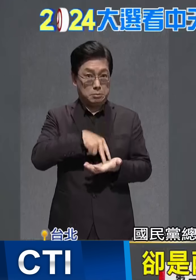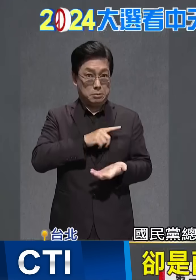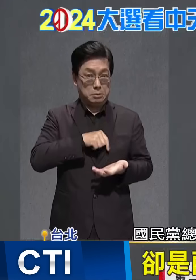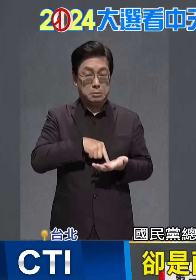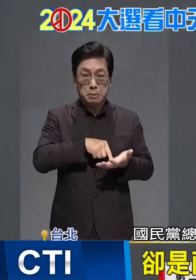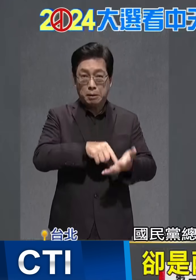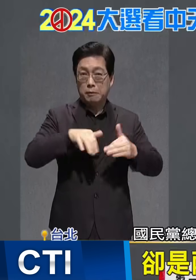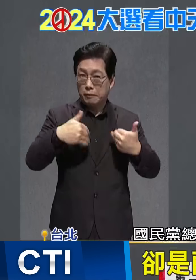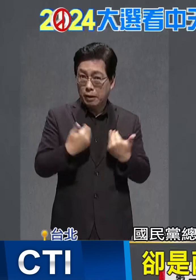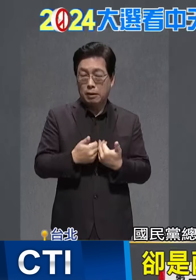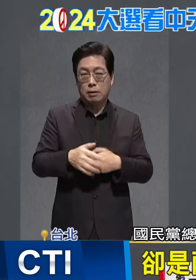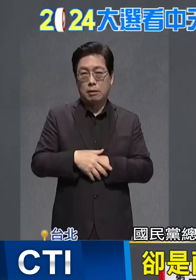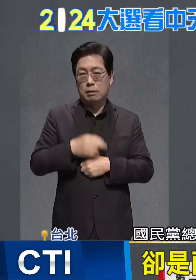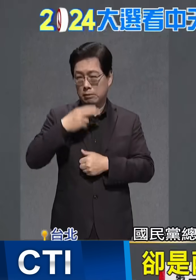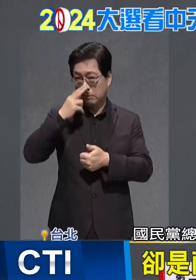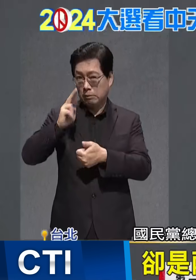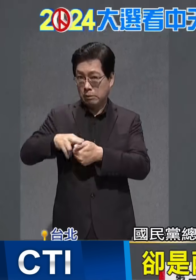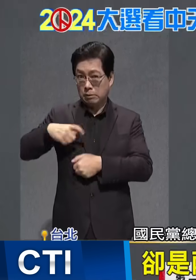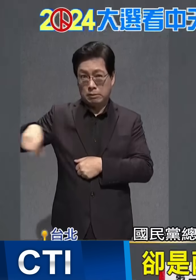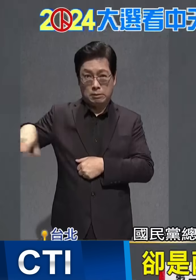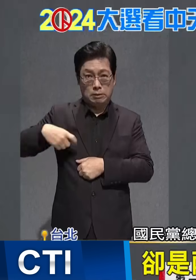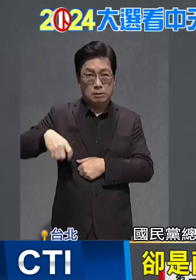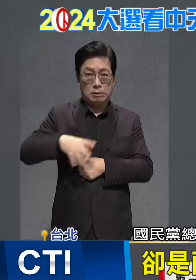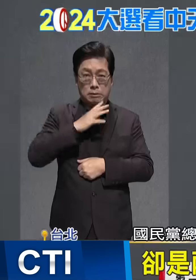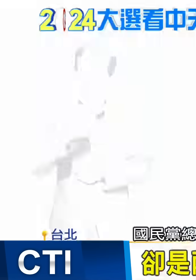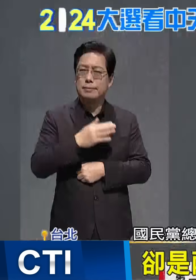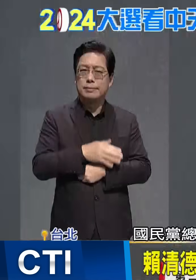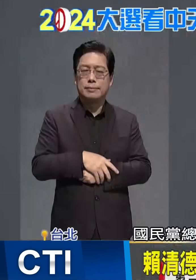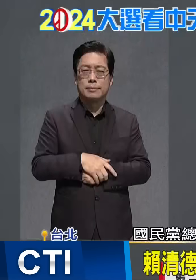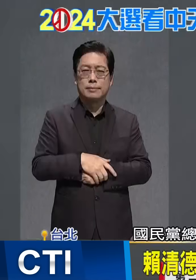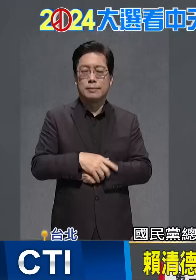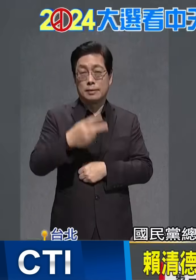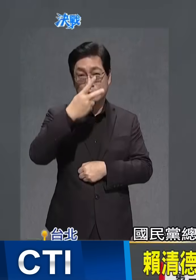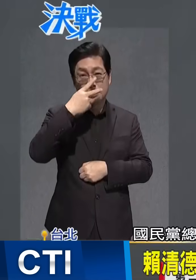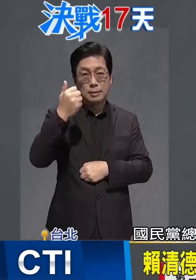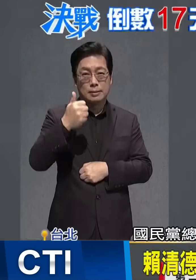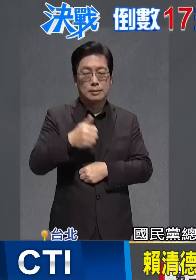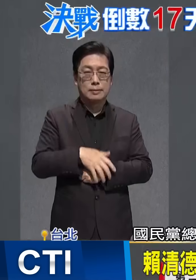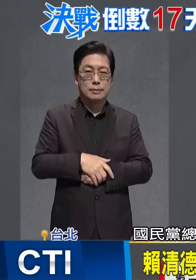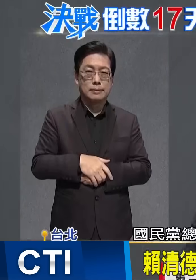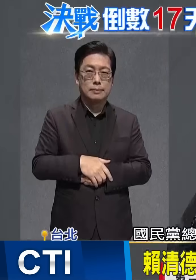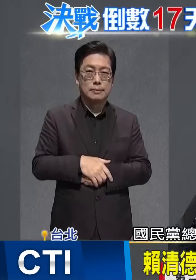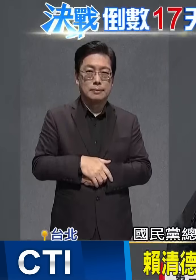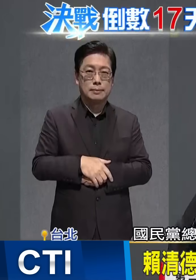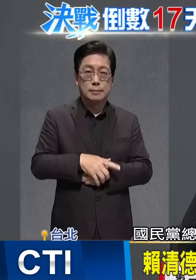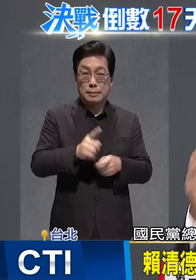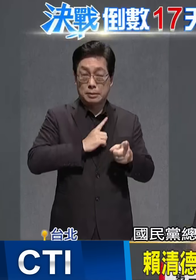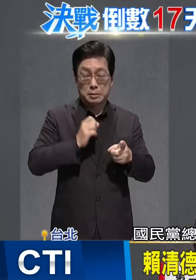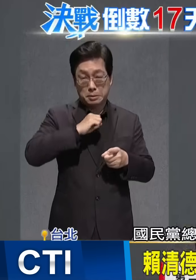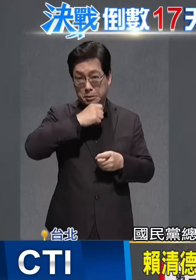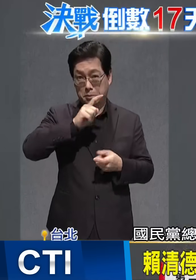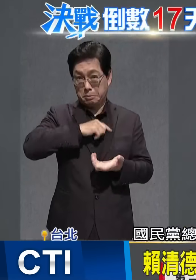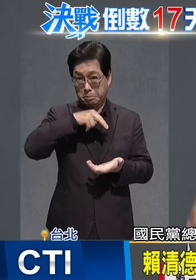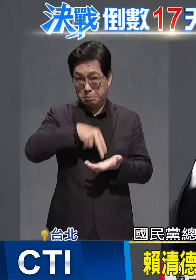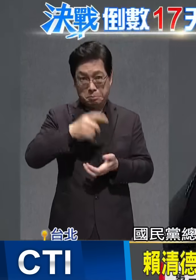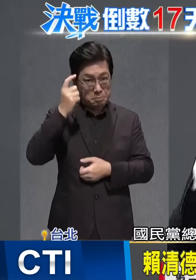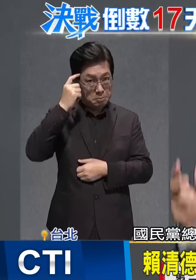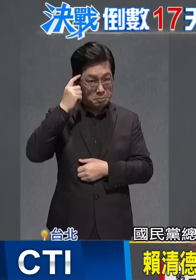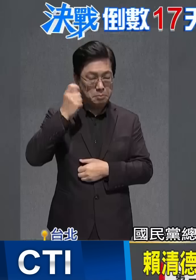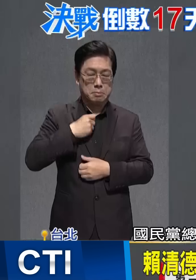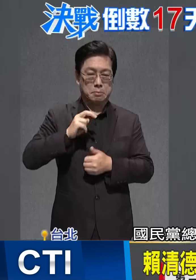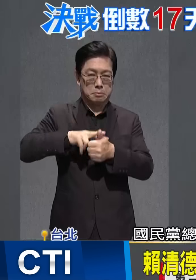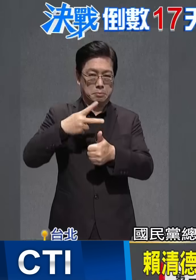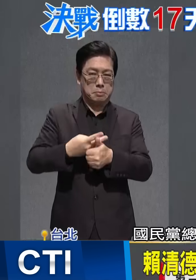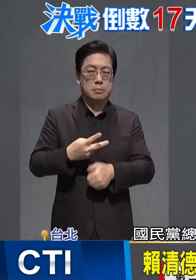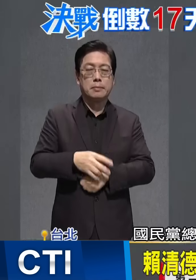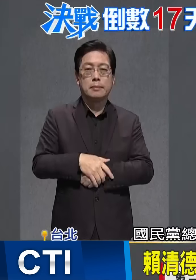却是两岸和平跨不去的万重山。赖清德先生。你的台独的时刻哈，爱去改一